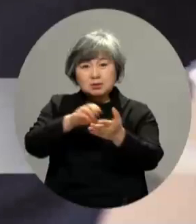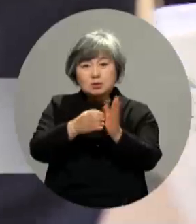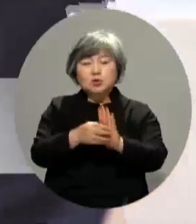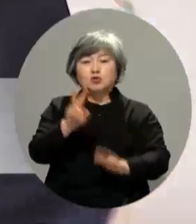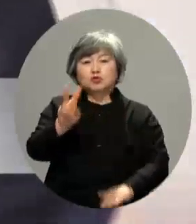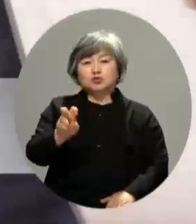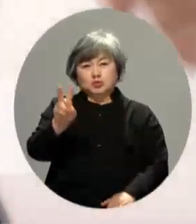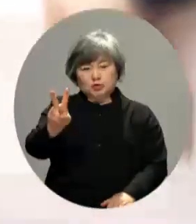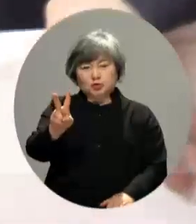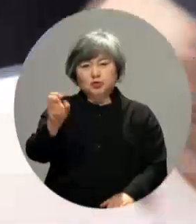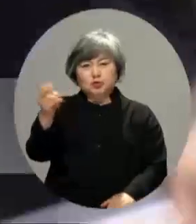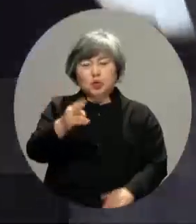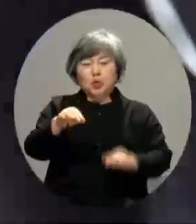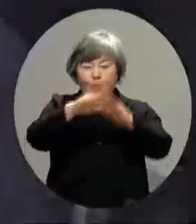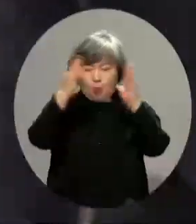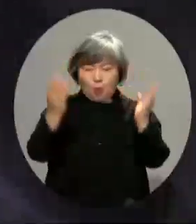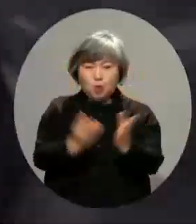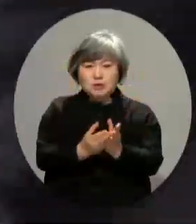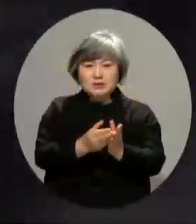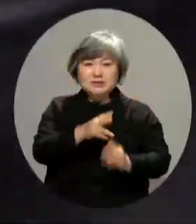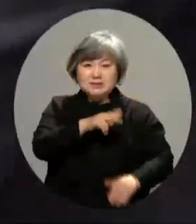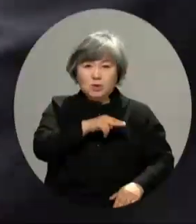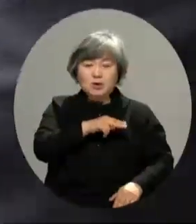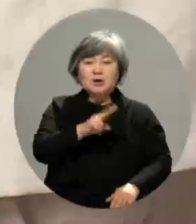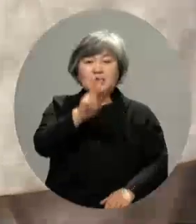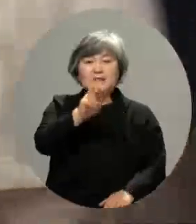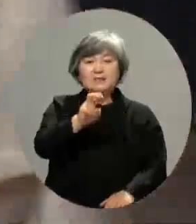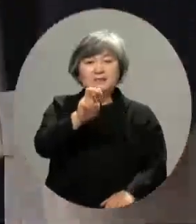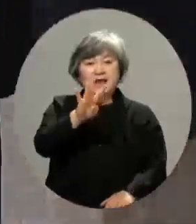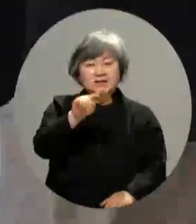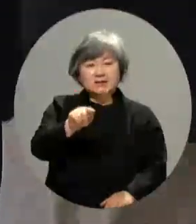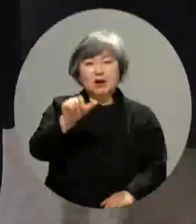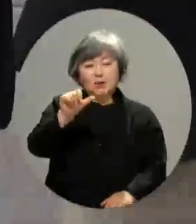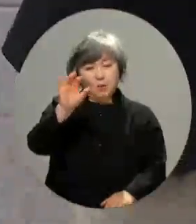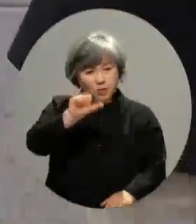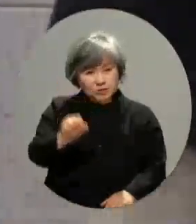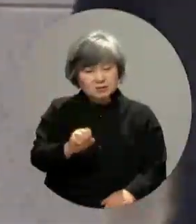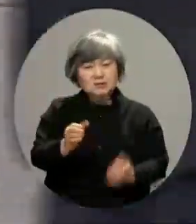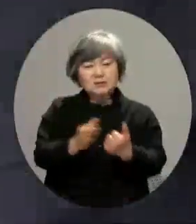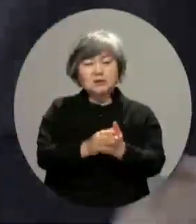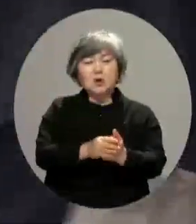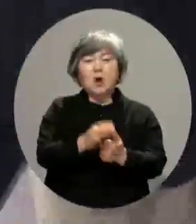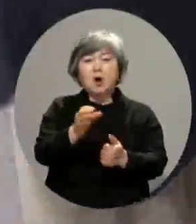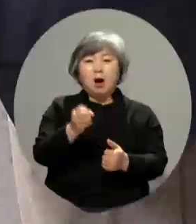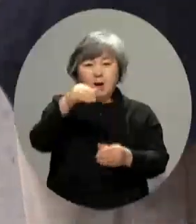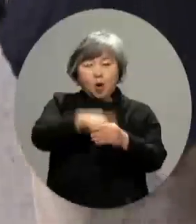22명을 포함해 전체 지방의원의 24.5%가 무투표 당선된 바 있습니다